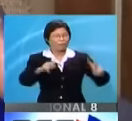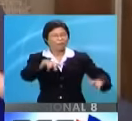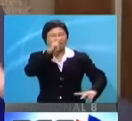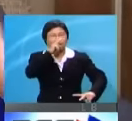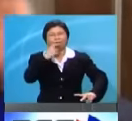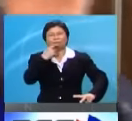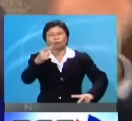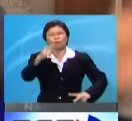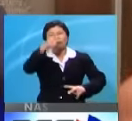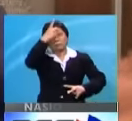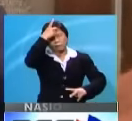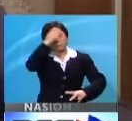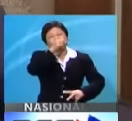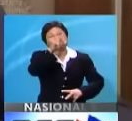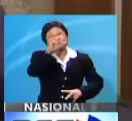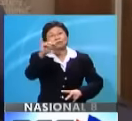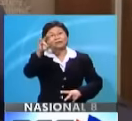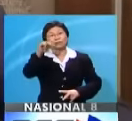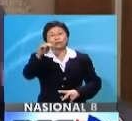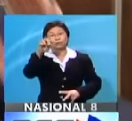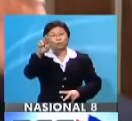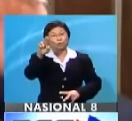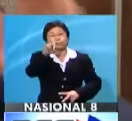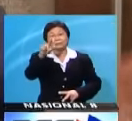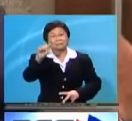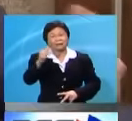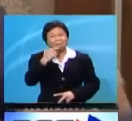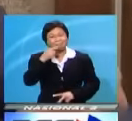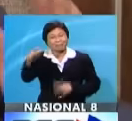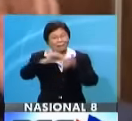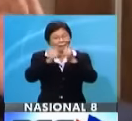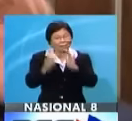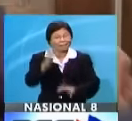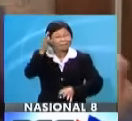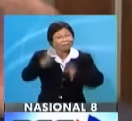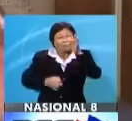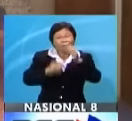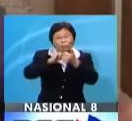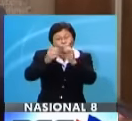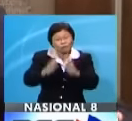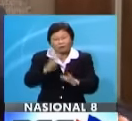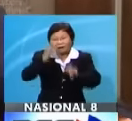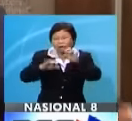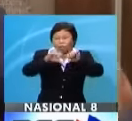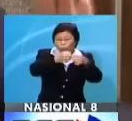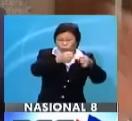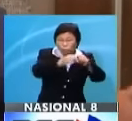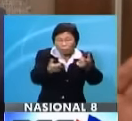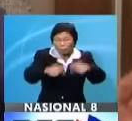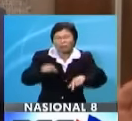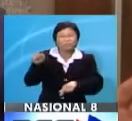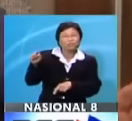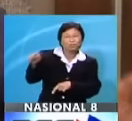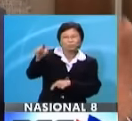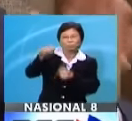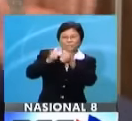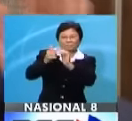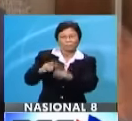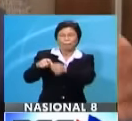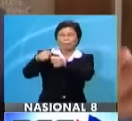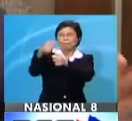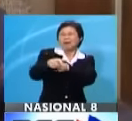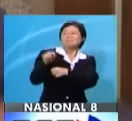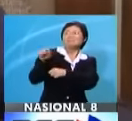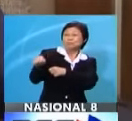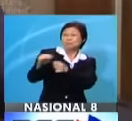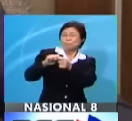Dato' Sri Noza to brief the athletes that if there's any ada apa-apa kerosakan yang berlaku, they will have to pay for it. Not only will they